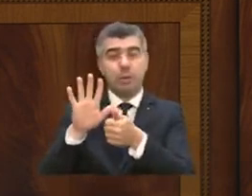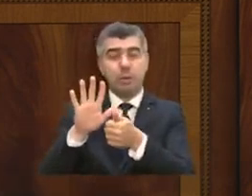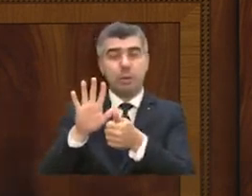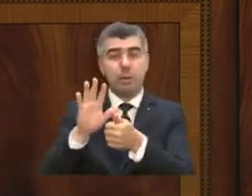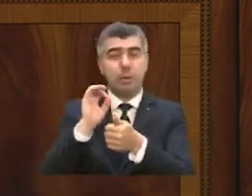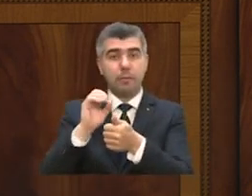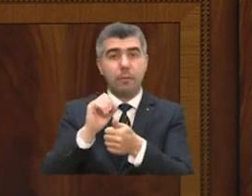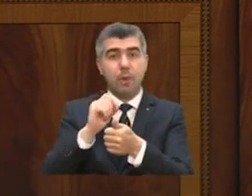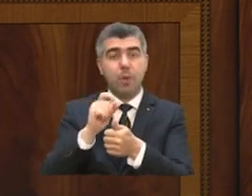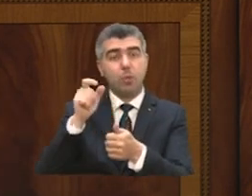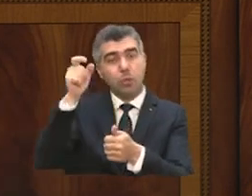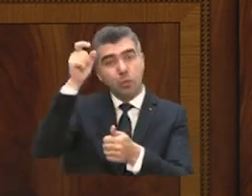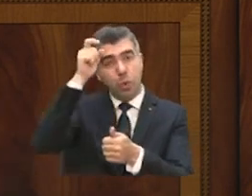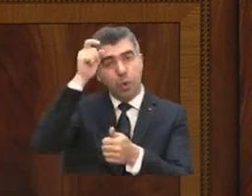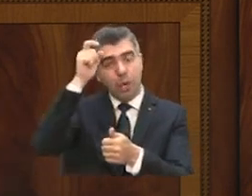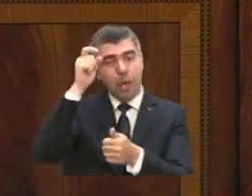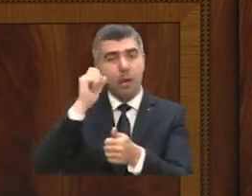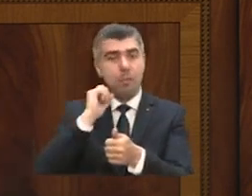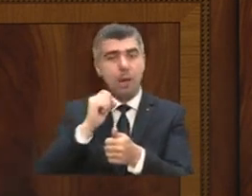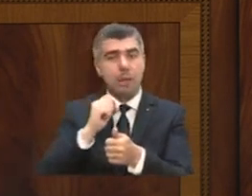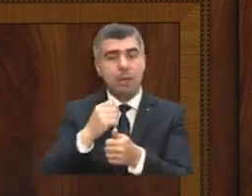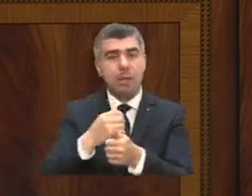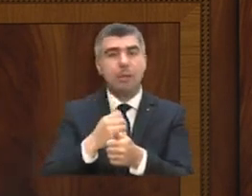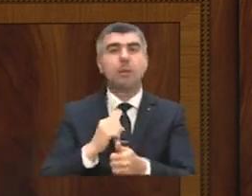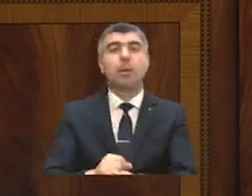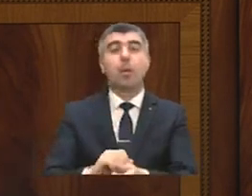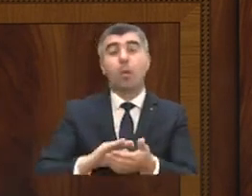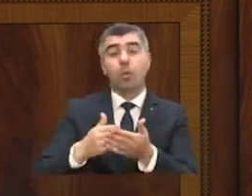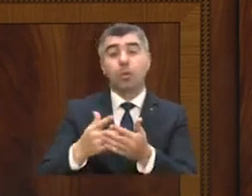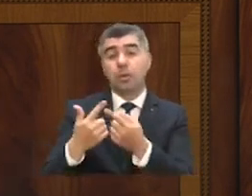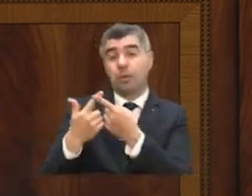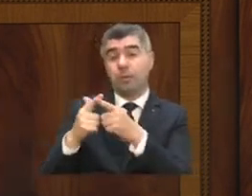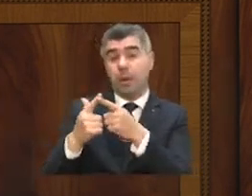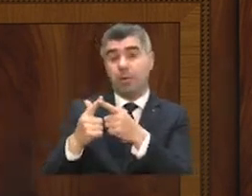و11% في البرازيل. وفي ظل هذا الوضع